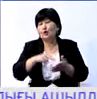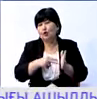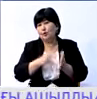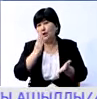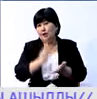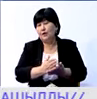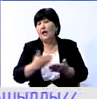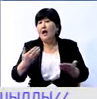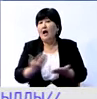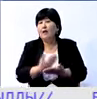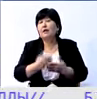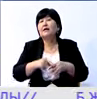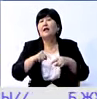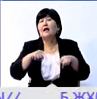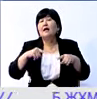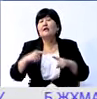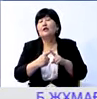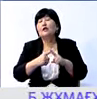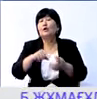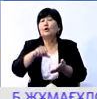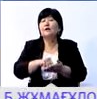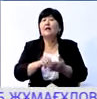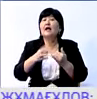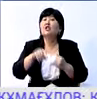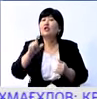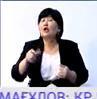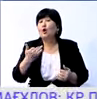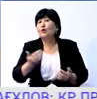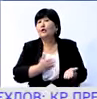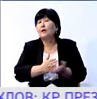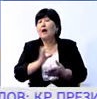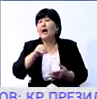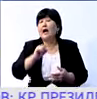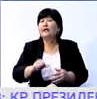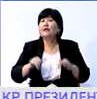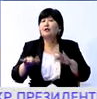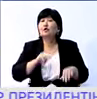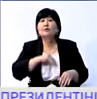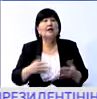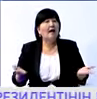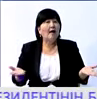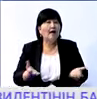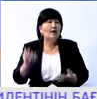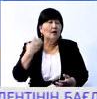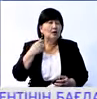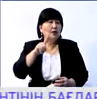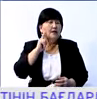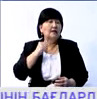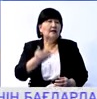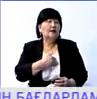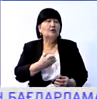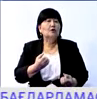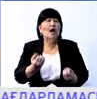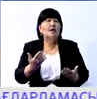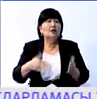отырмыз, дейді ақпараттық технологияның жілігін шағып жүрген жерлестеріміз. Осы бағытта IT эшелонының жұмысы қандай? Қызылордалық жастардың қызығушылығы